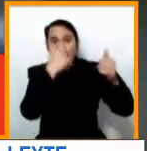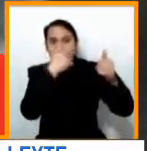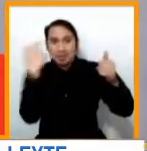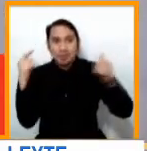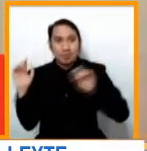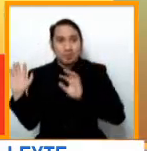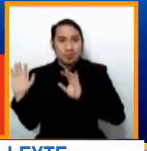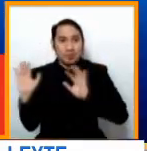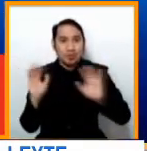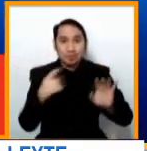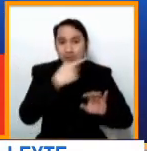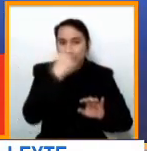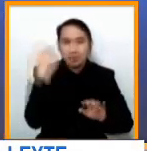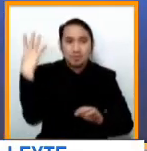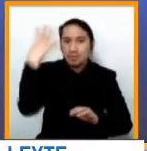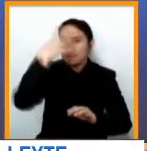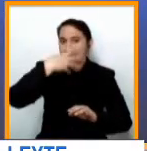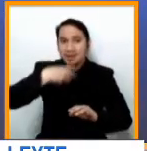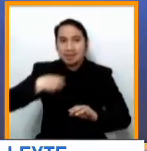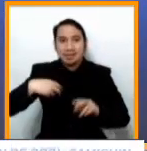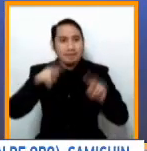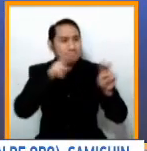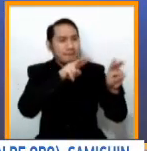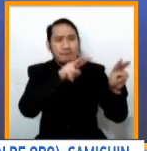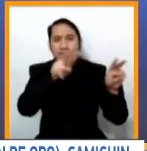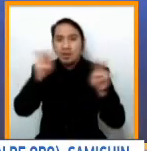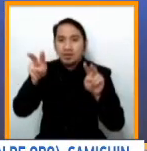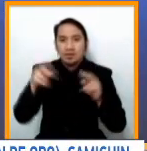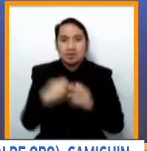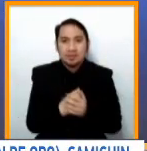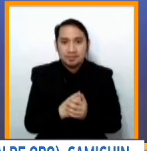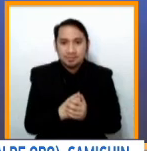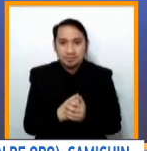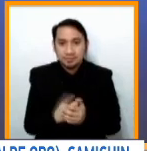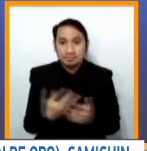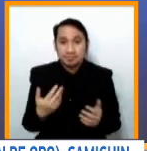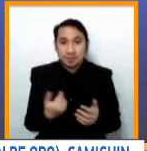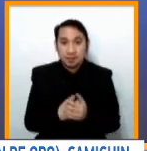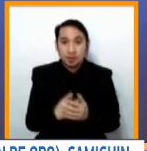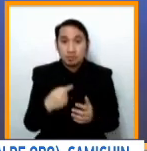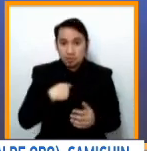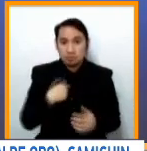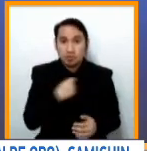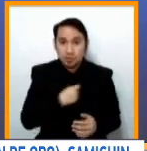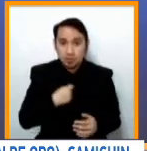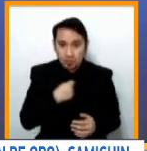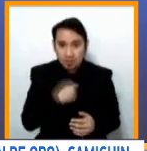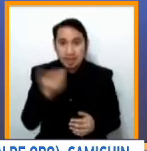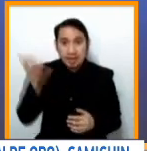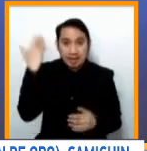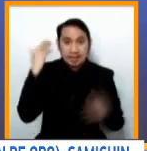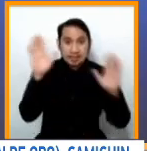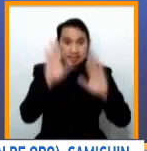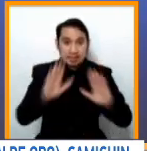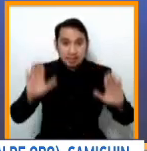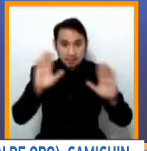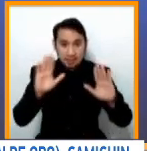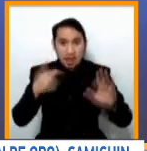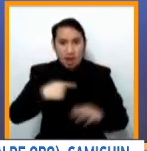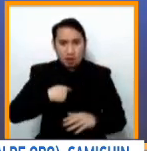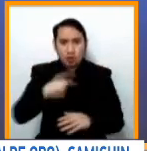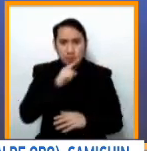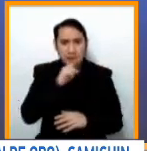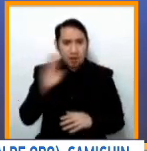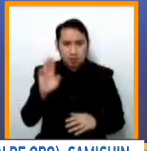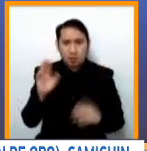dito. Ako mayroon yung sorry yun sa naitabo atong Domingo. Pero ako yung isaad po, nga din na